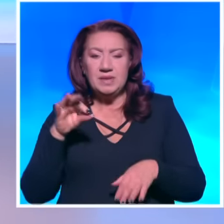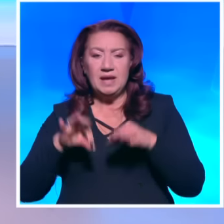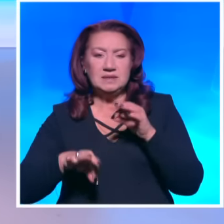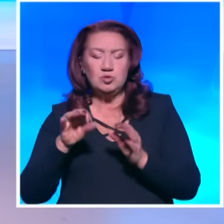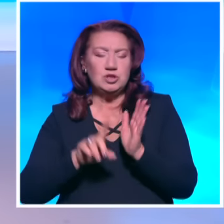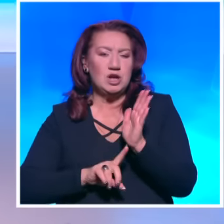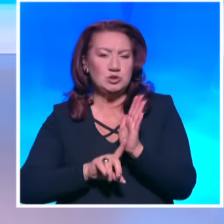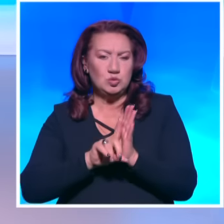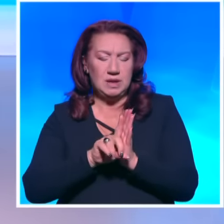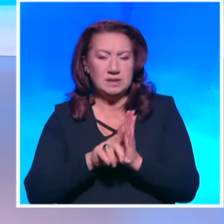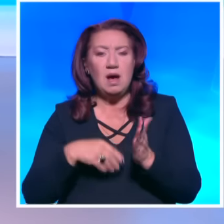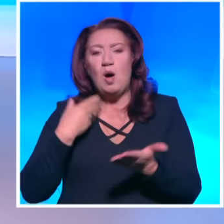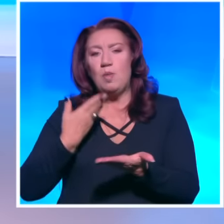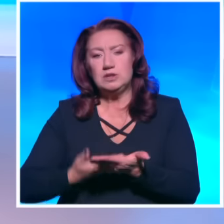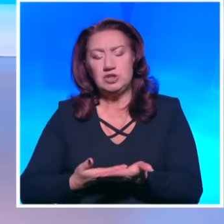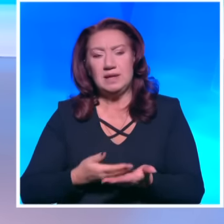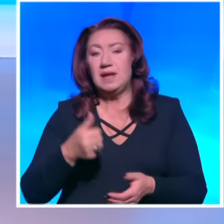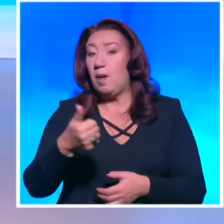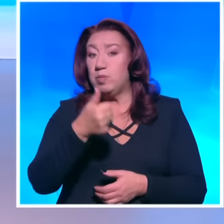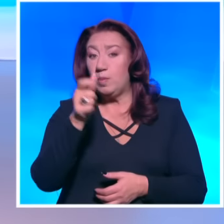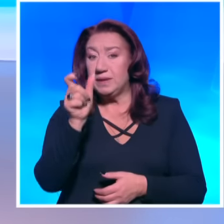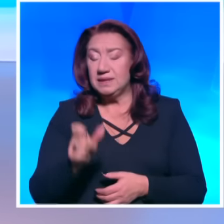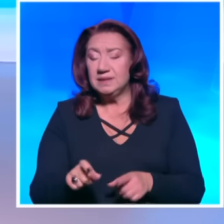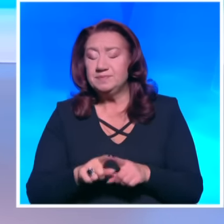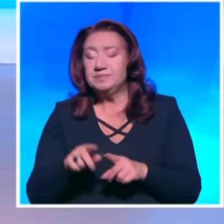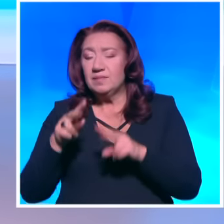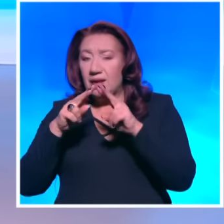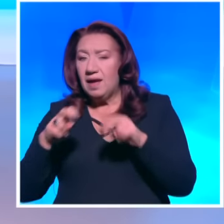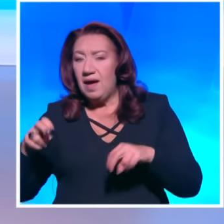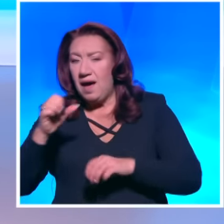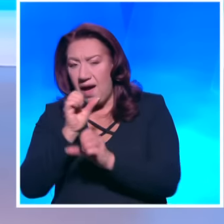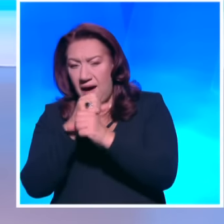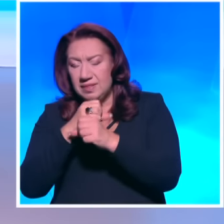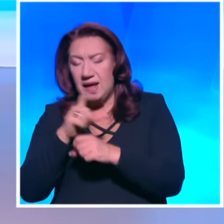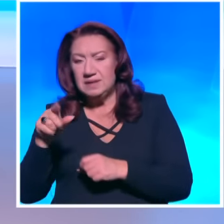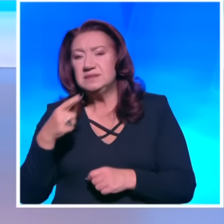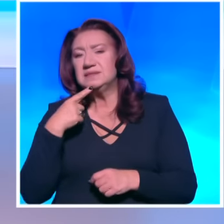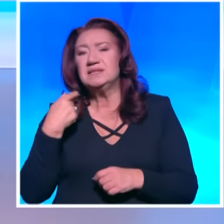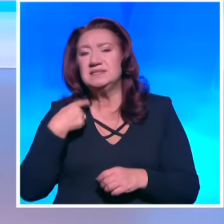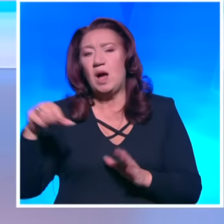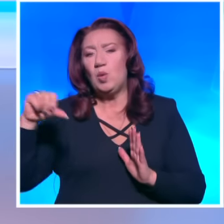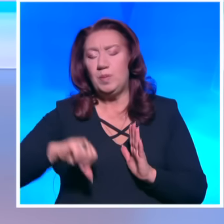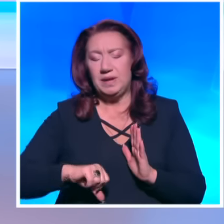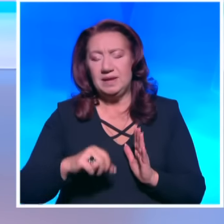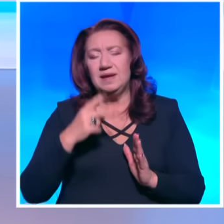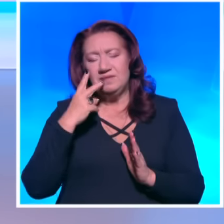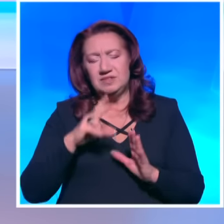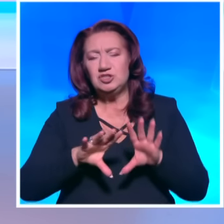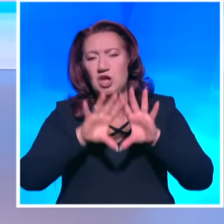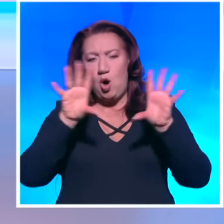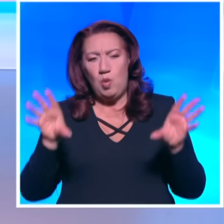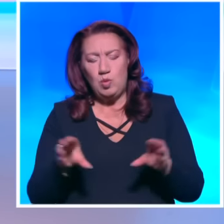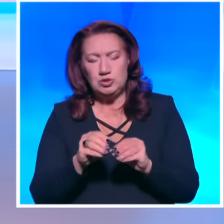резултати, обещанията на победителя и анализа на победените обобщават специалните ни пратеници Иван Георгиев и Борис Пинтев